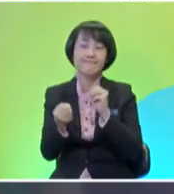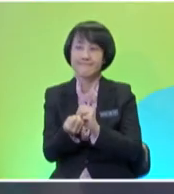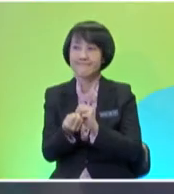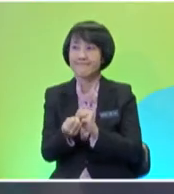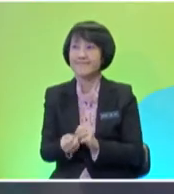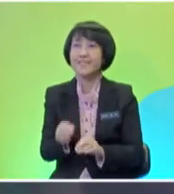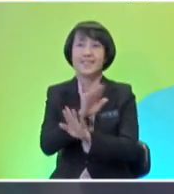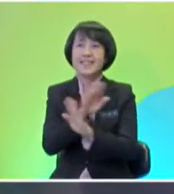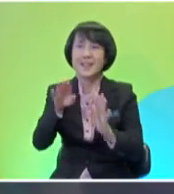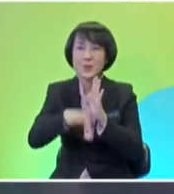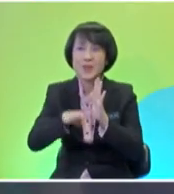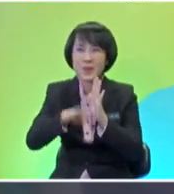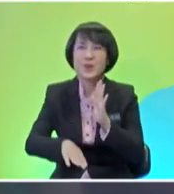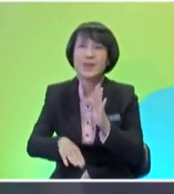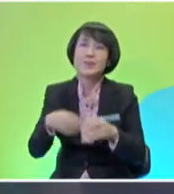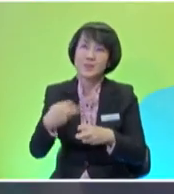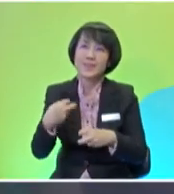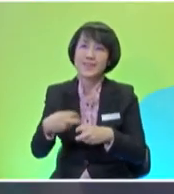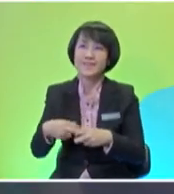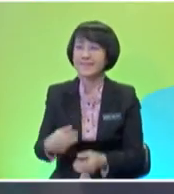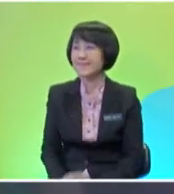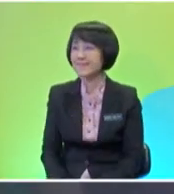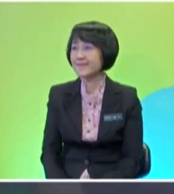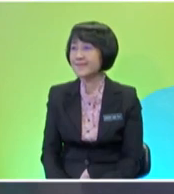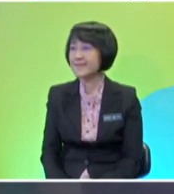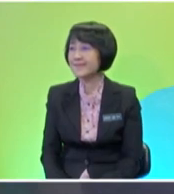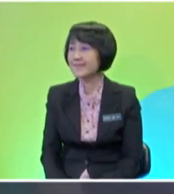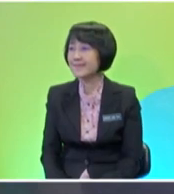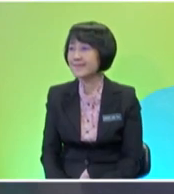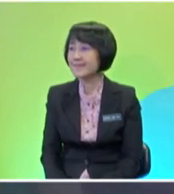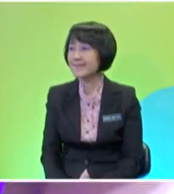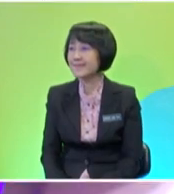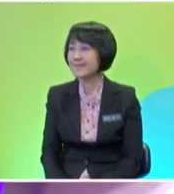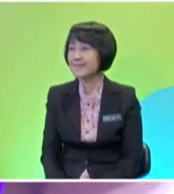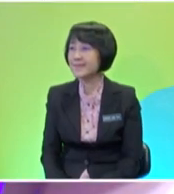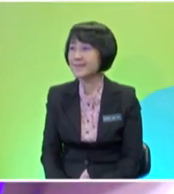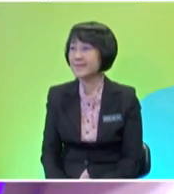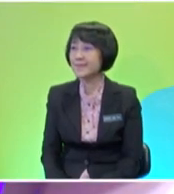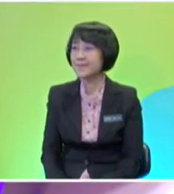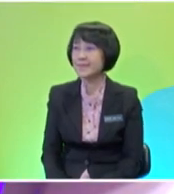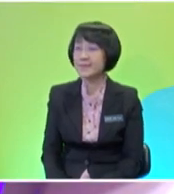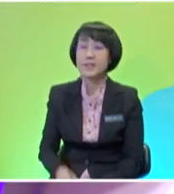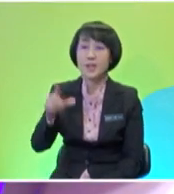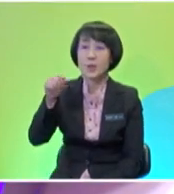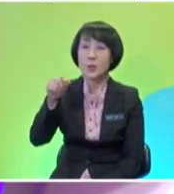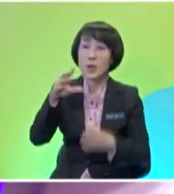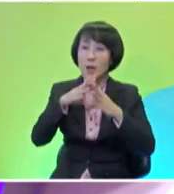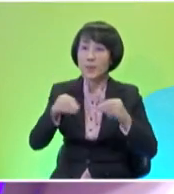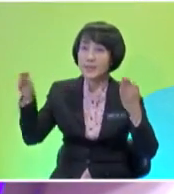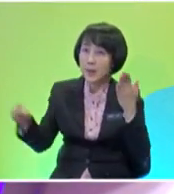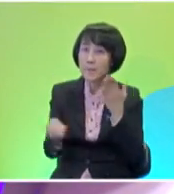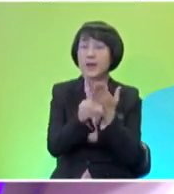je. Terkurang jangan masalah sikitlah. Okey, contoh macam ni kan. Ifan ni dah habis. Okey. Okey, kita boleh ambil rod perekat panas yang baru, masukkan saja di bahagian